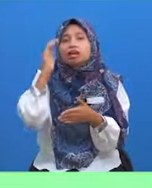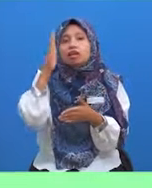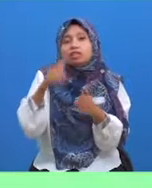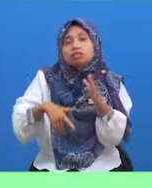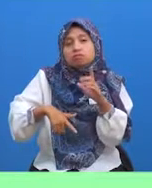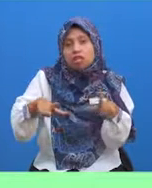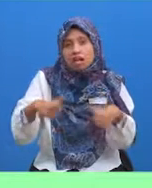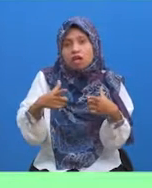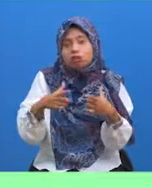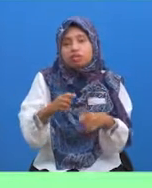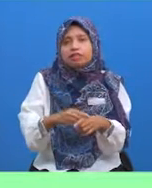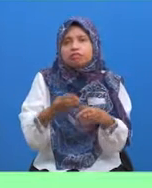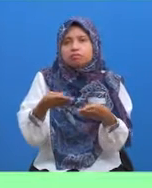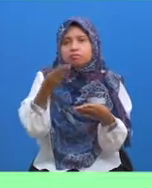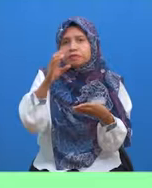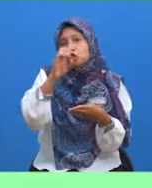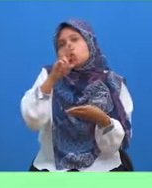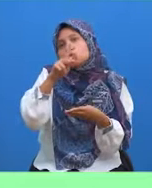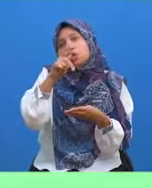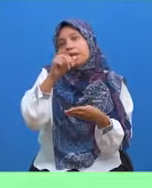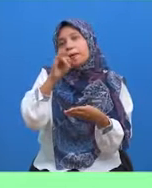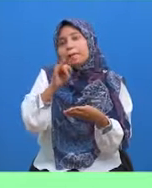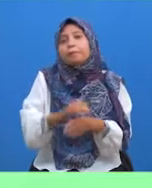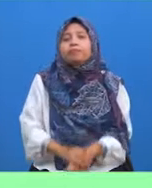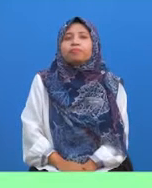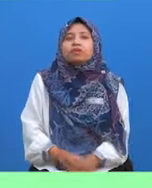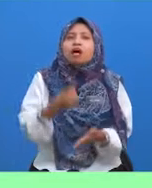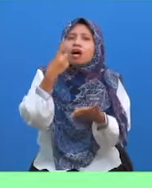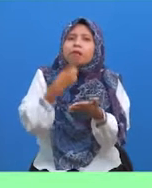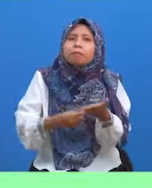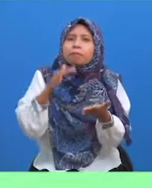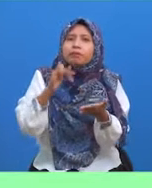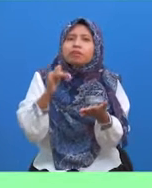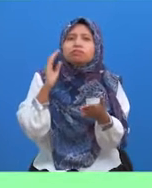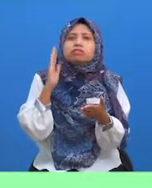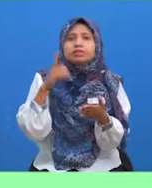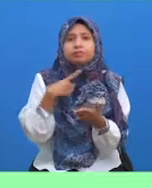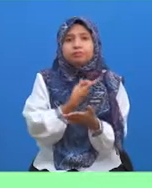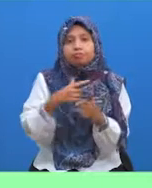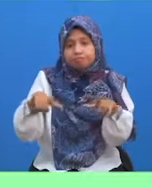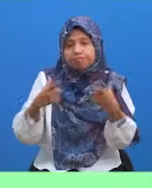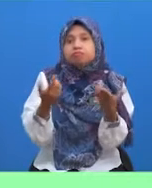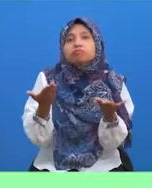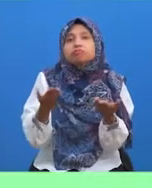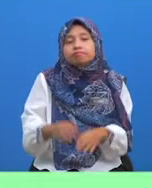mengenakan Cukai ke atas keluaran Anda apa yang akan anda lakukan